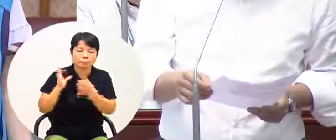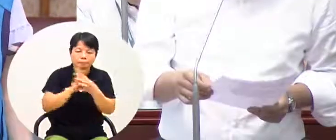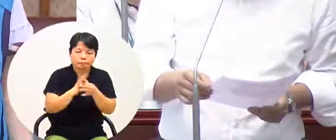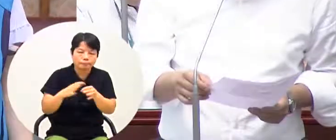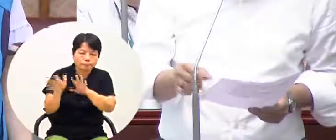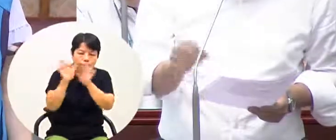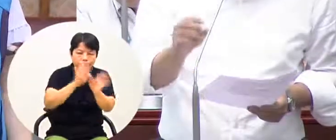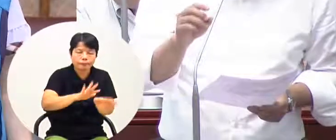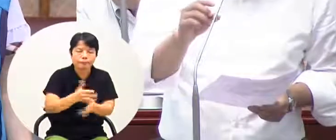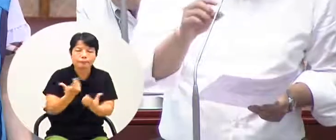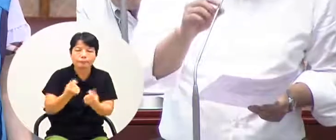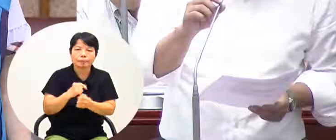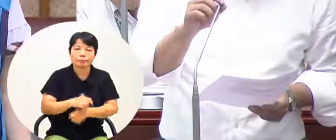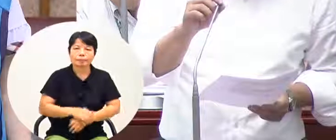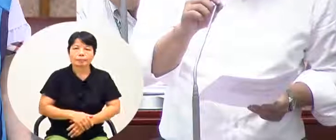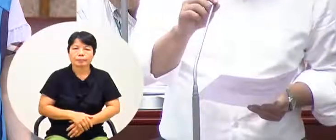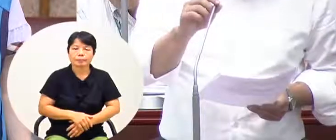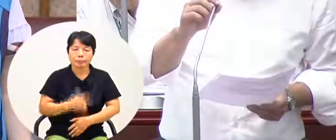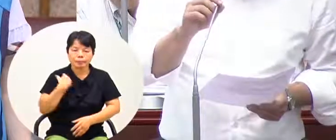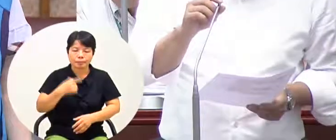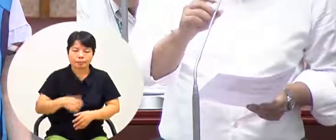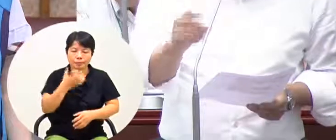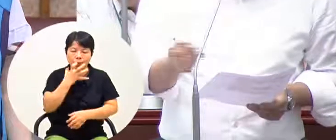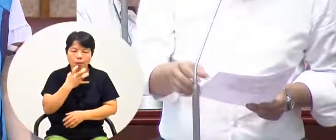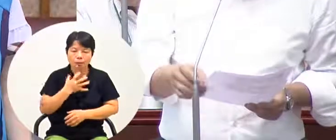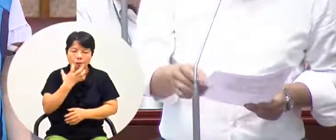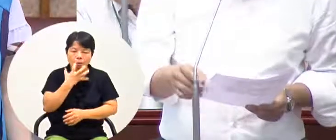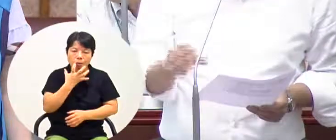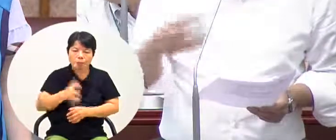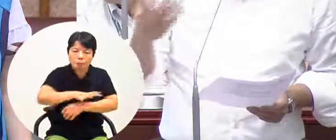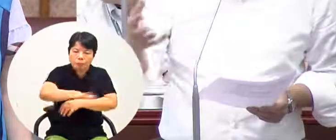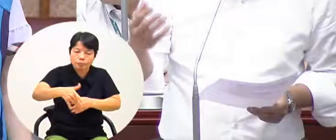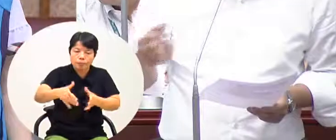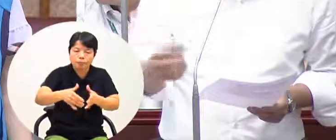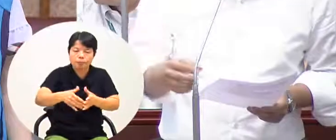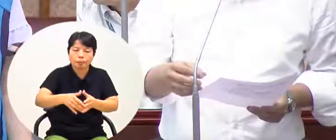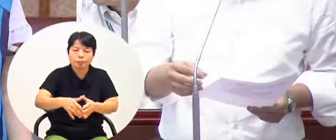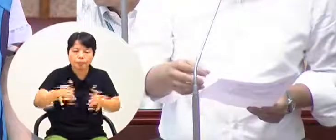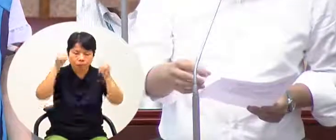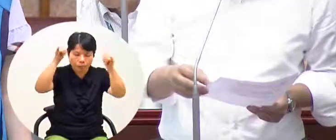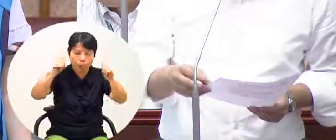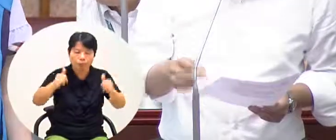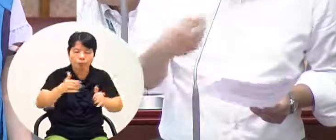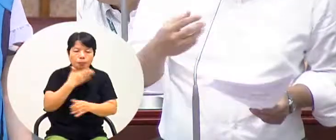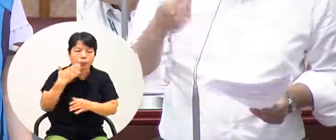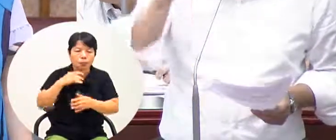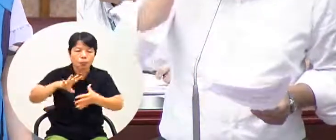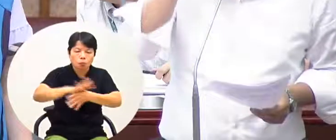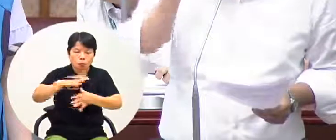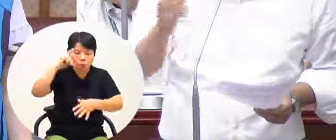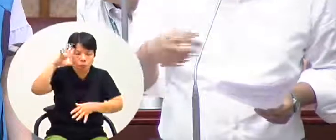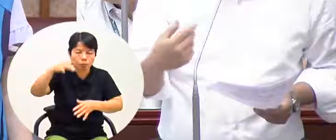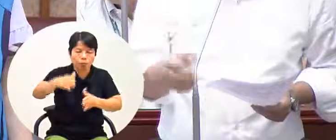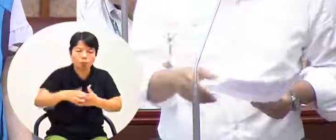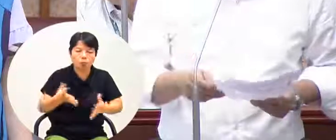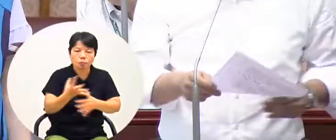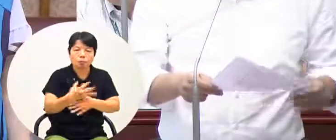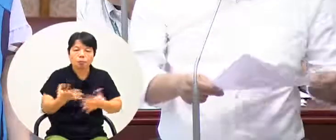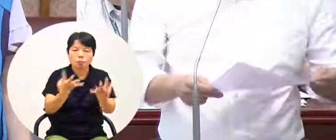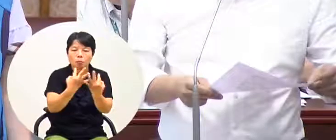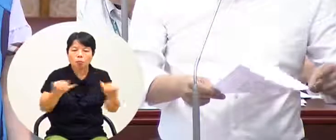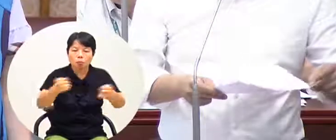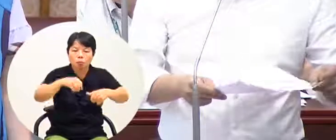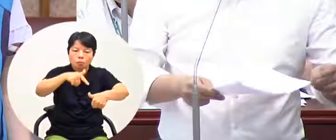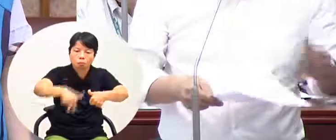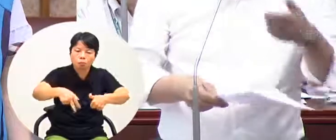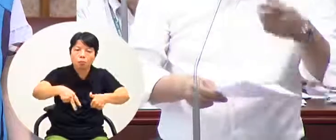们在盐城地区那个打狗的数创基地，它是针对数位内容的产业，我们局里面也曾经在那边办过